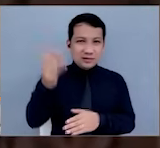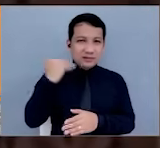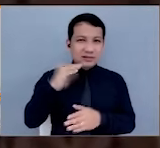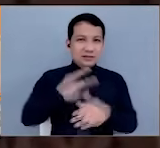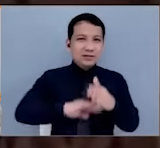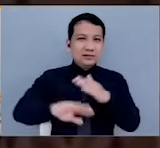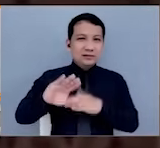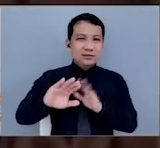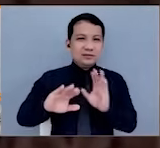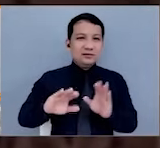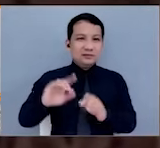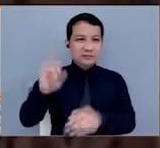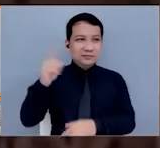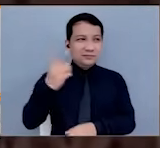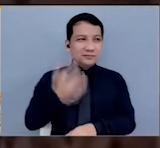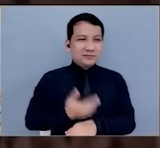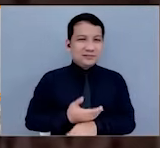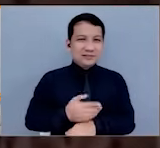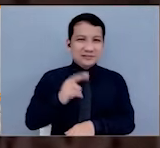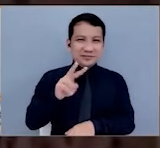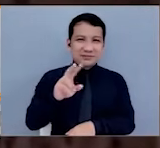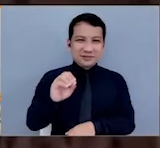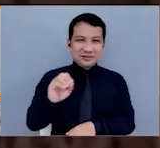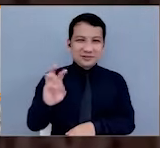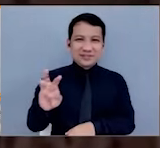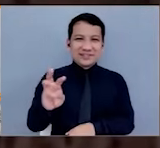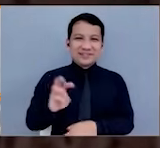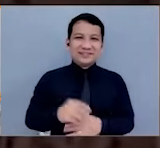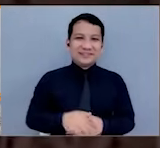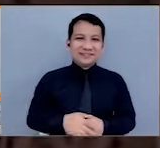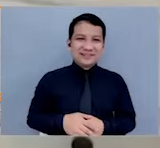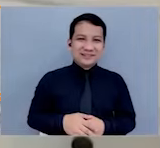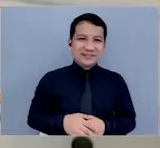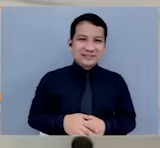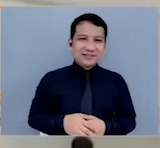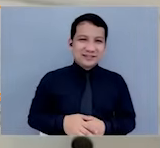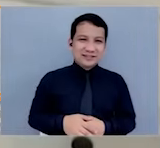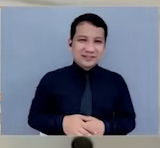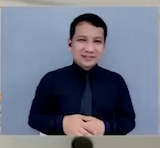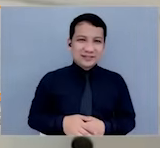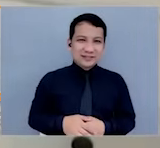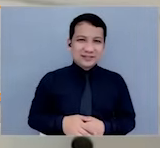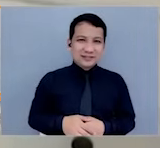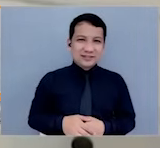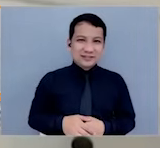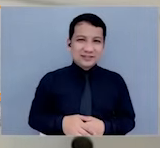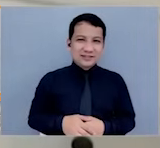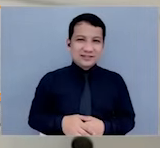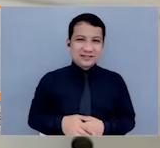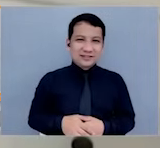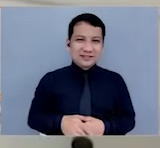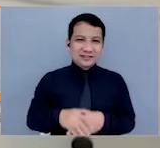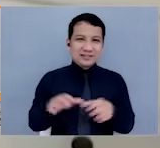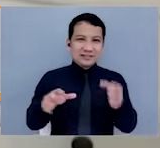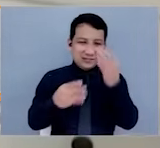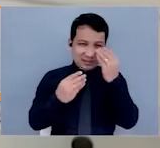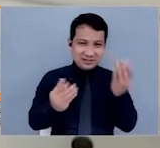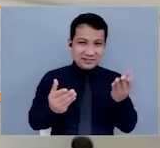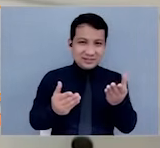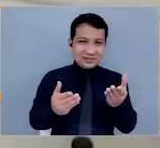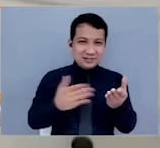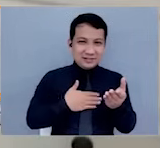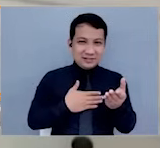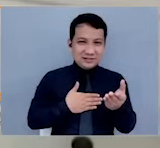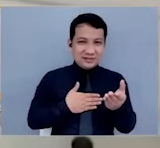kanyang panganay noong 2006. It wasn't a massive issue at the time. It was only later in my adult